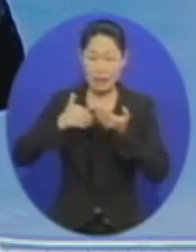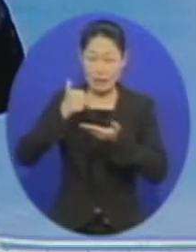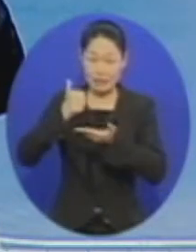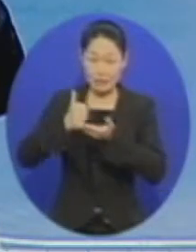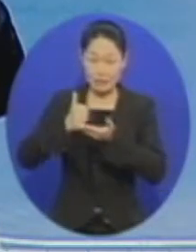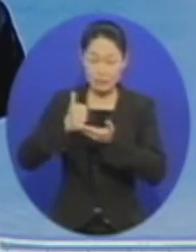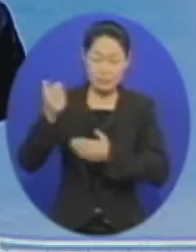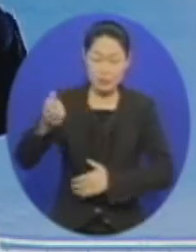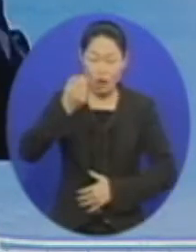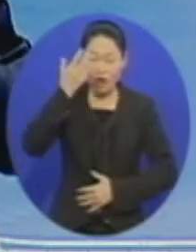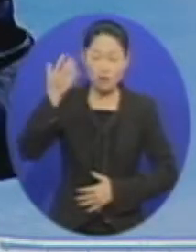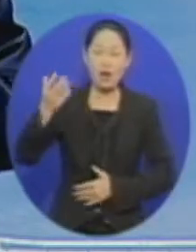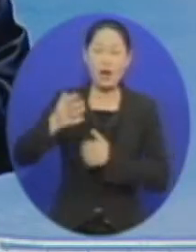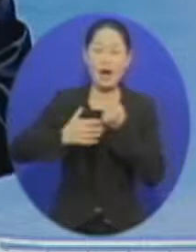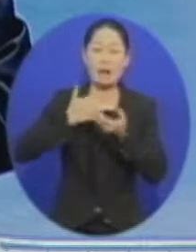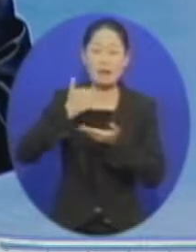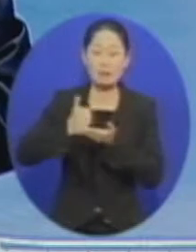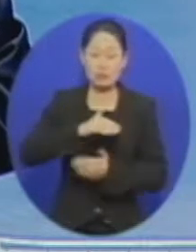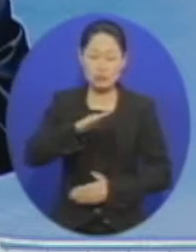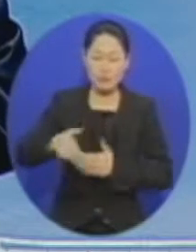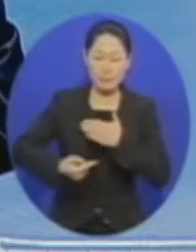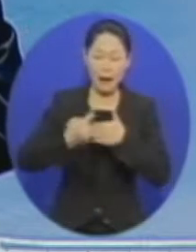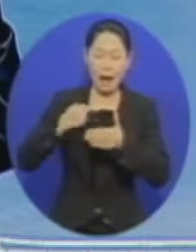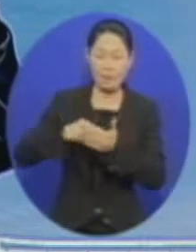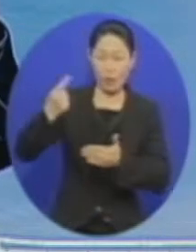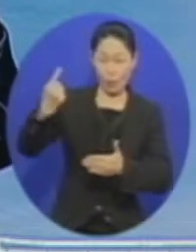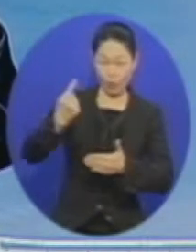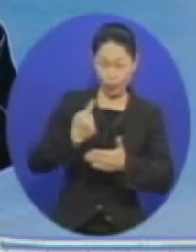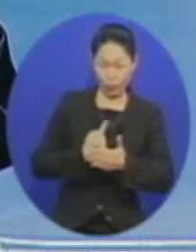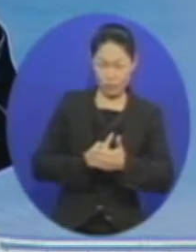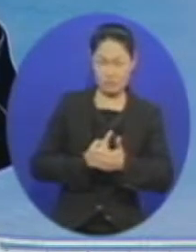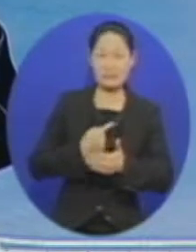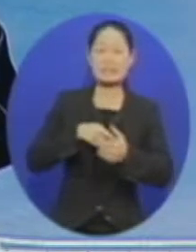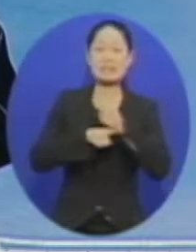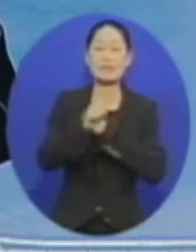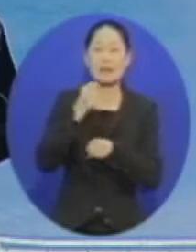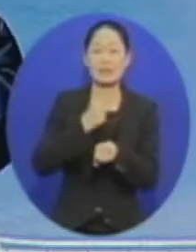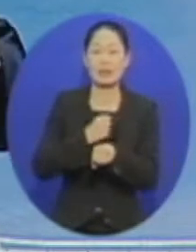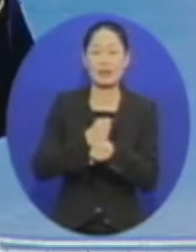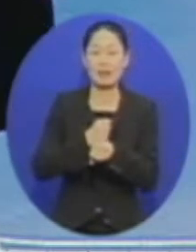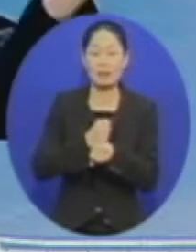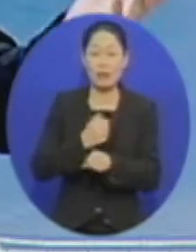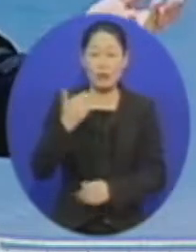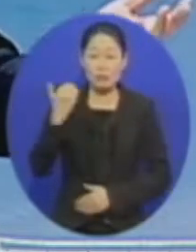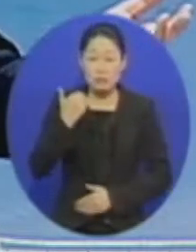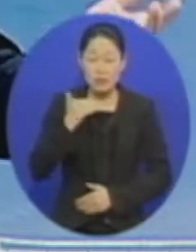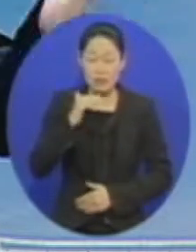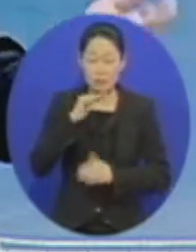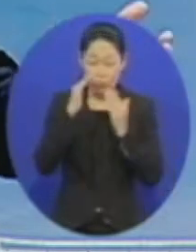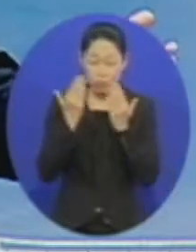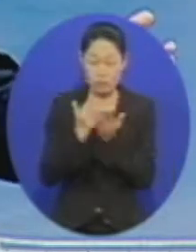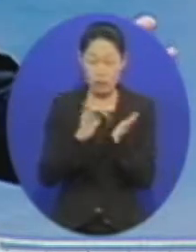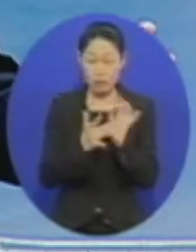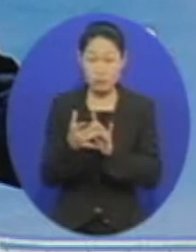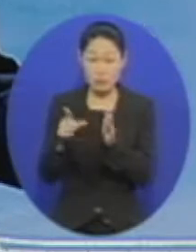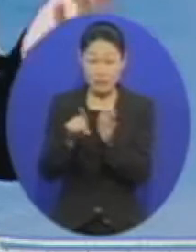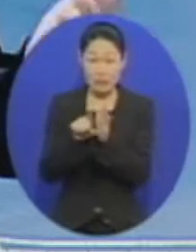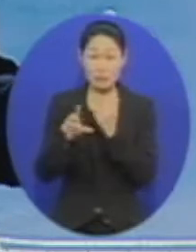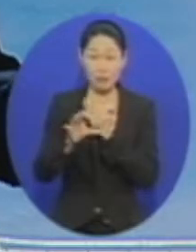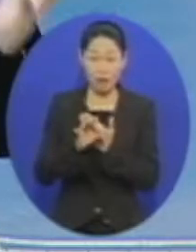성령 하나님이 우리 마음에 오시는 것을 말하는 것입니다 누구나 예수를 믿으면 다